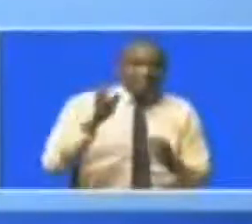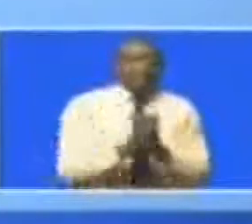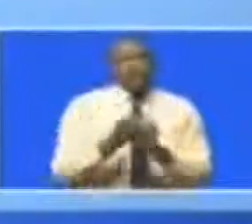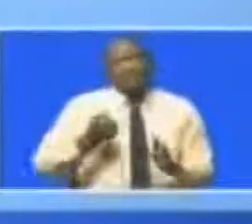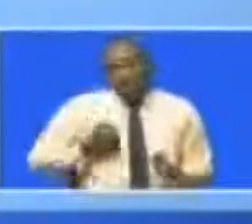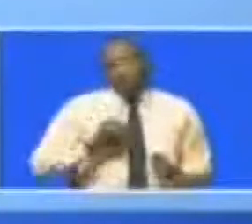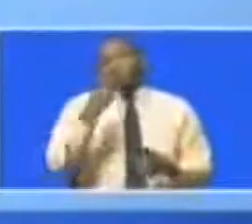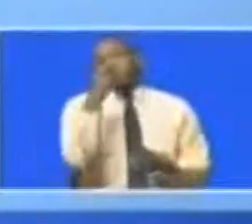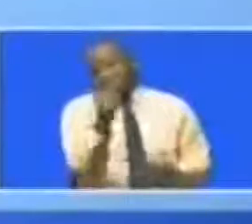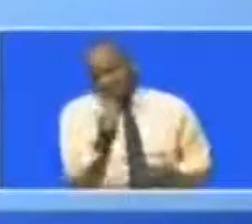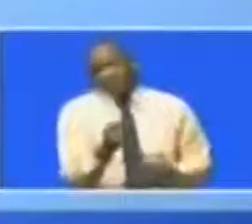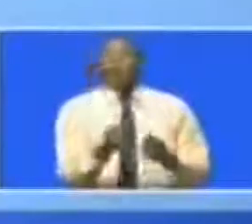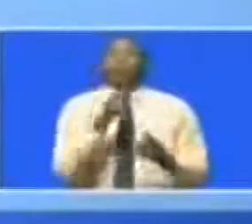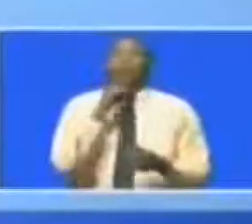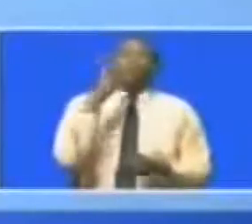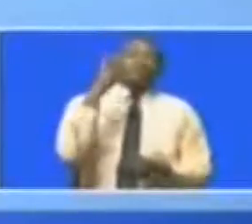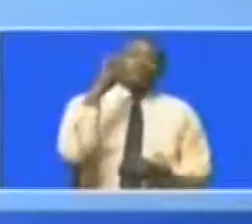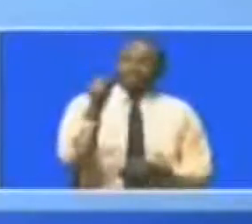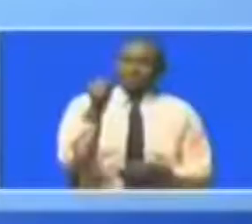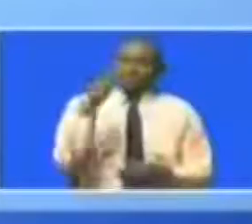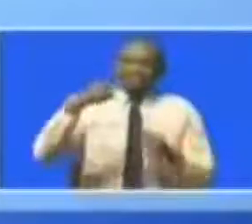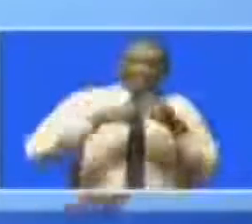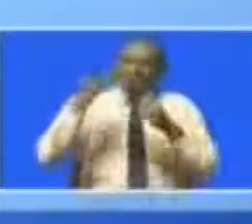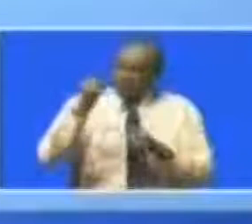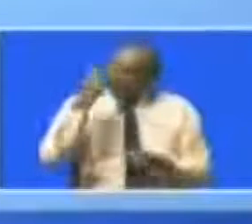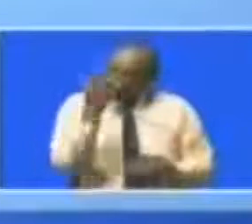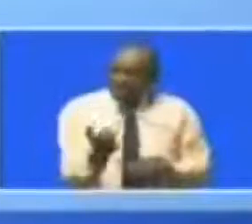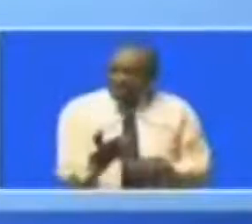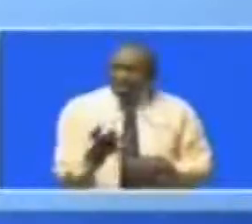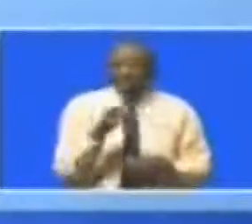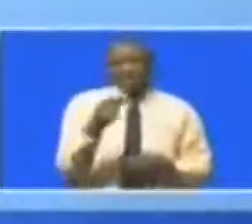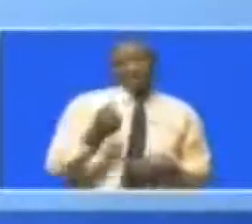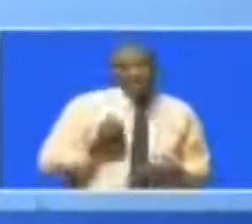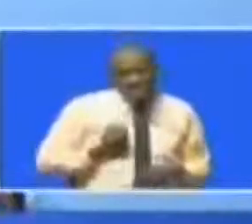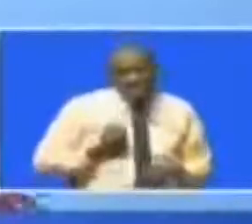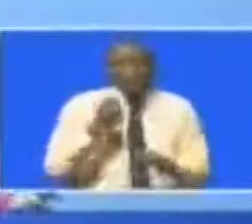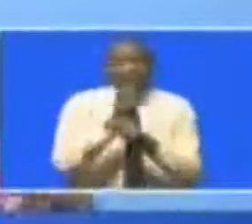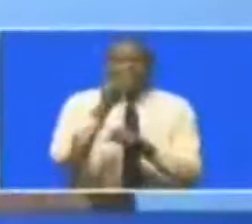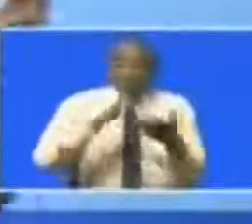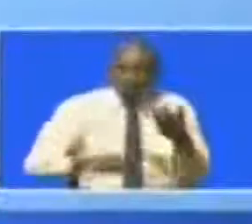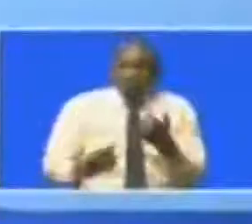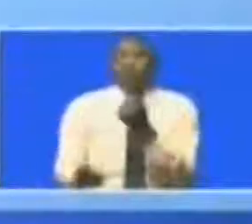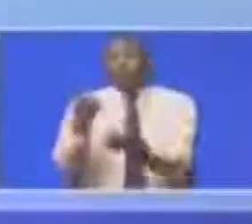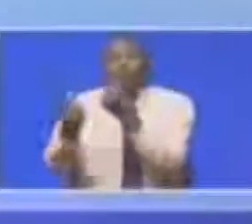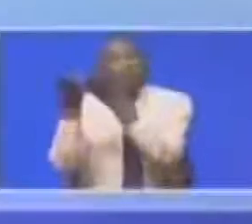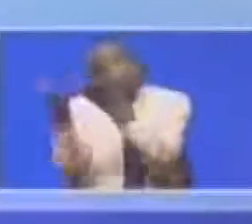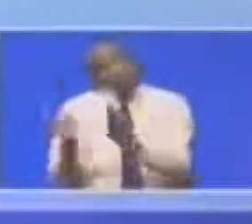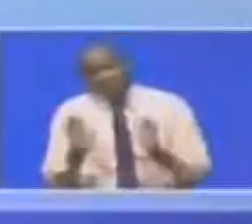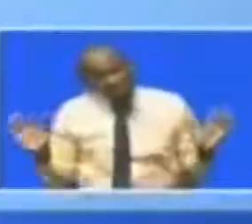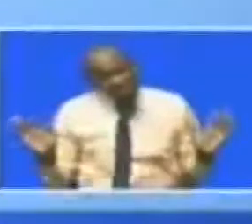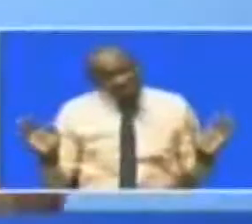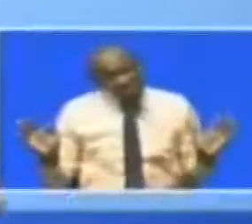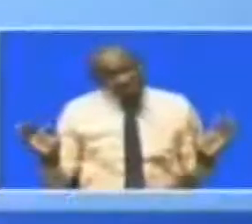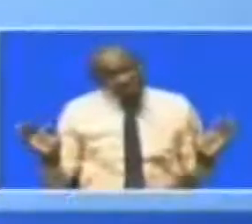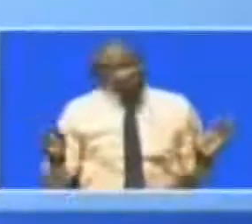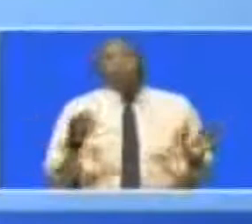25, vijana ni 75%. So unajiuliza kwa nini? Ni kwa sababu kama msichana, kazi yako ni kukaa jikoni, kama vile watu wanavyosema,